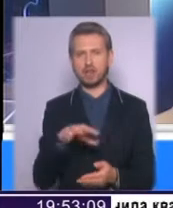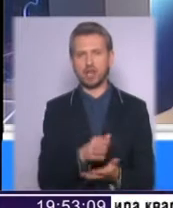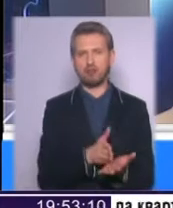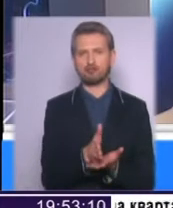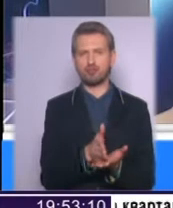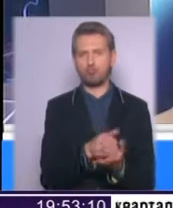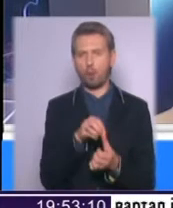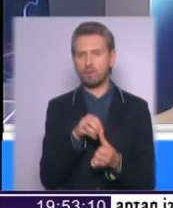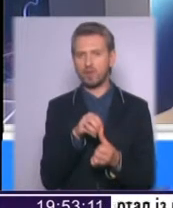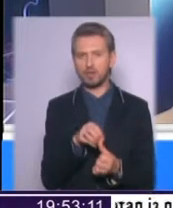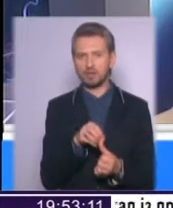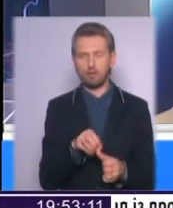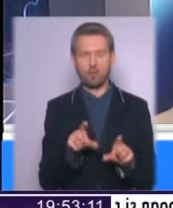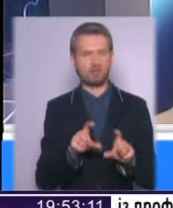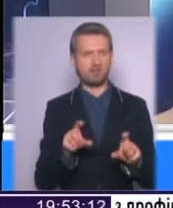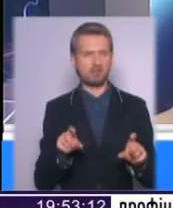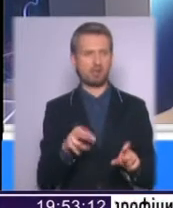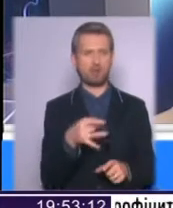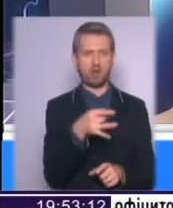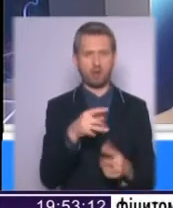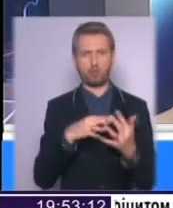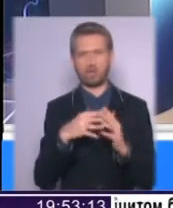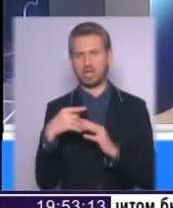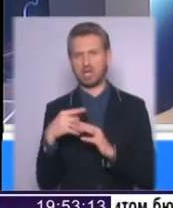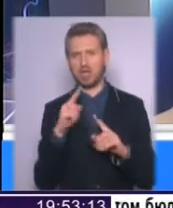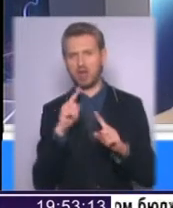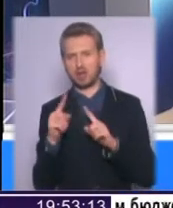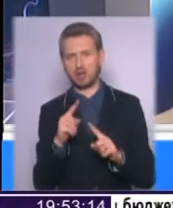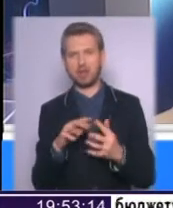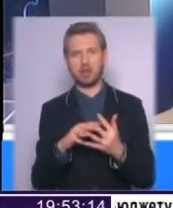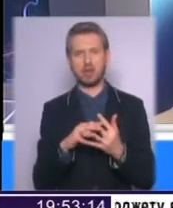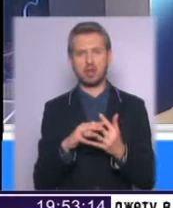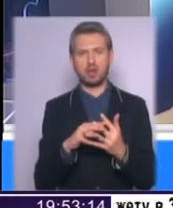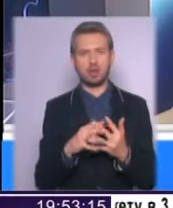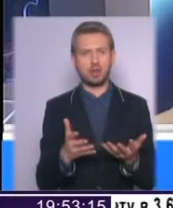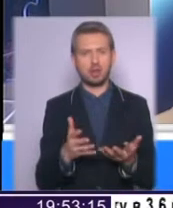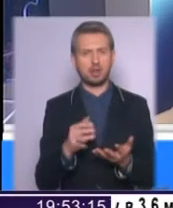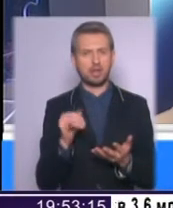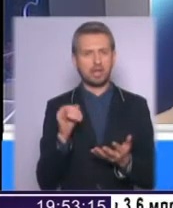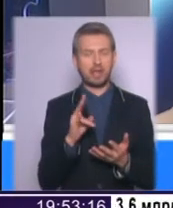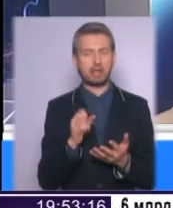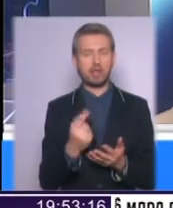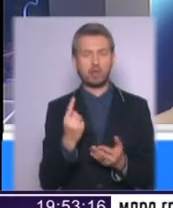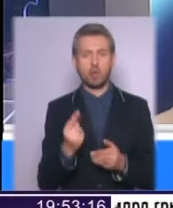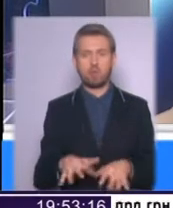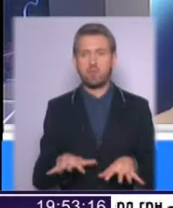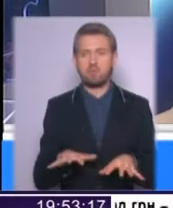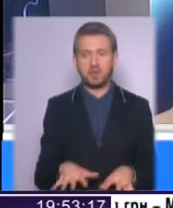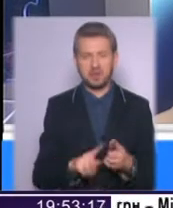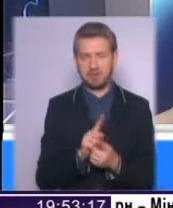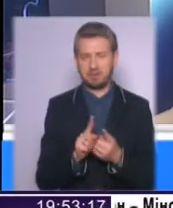чиновництво сидять по районах, по сільських радах? Це всі буквально зековці. І на одному місці. Звігів нема